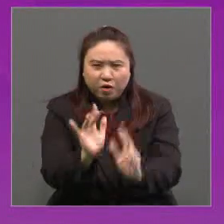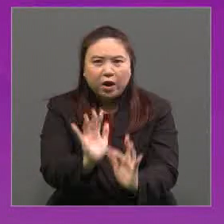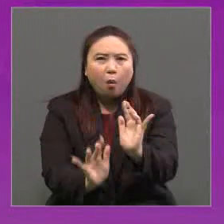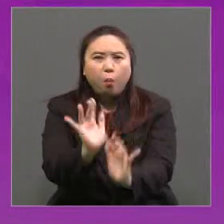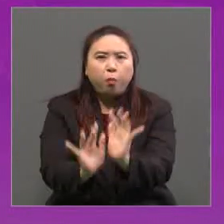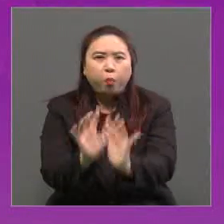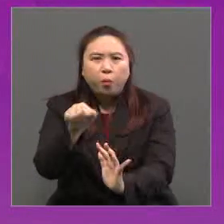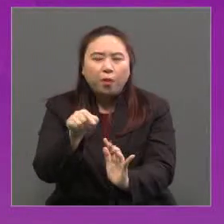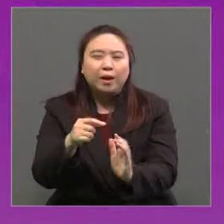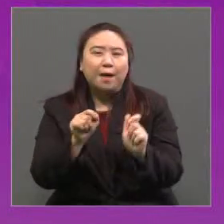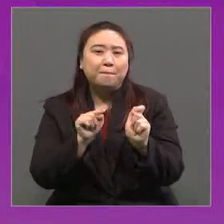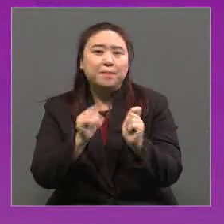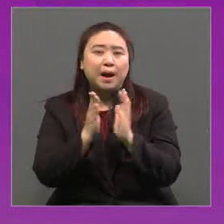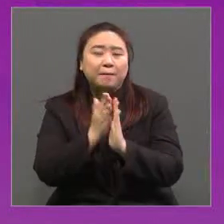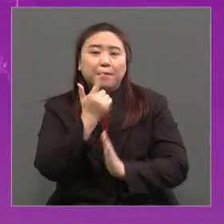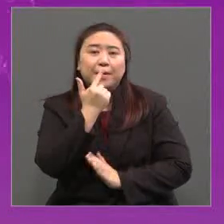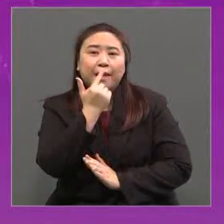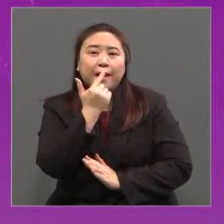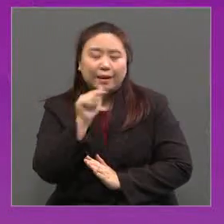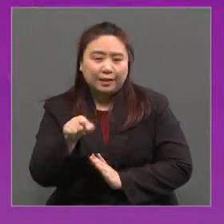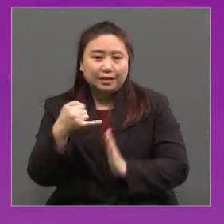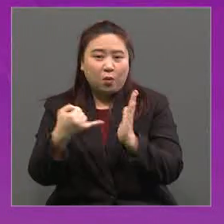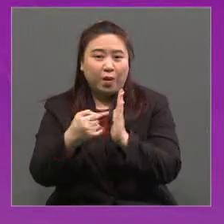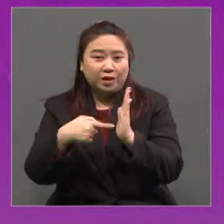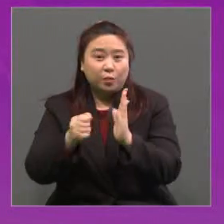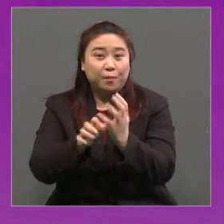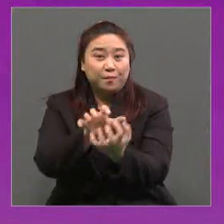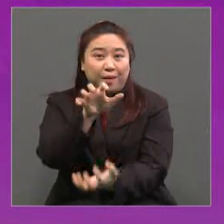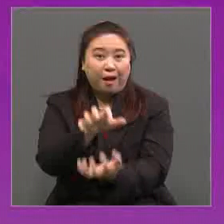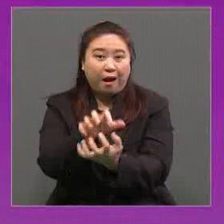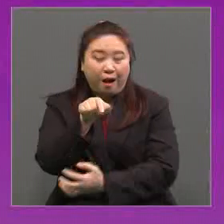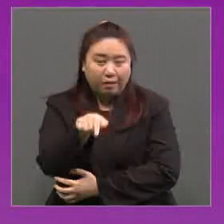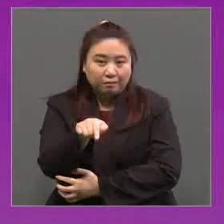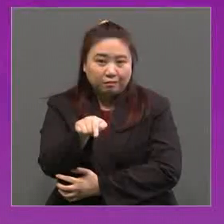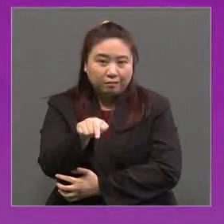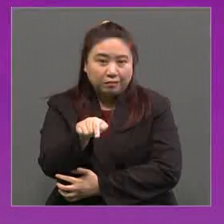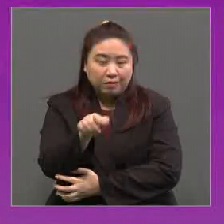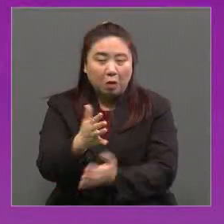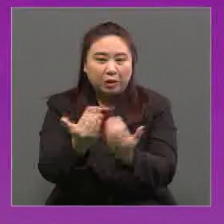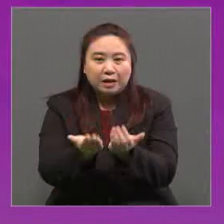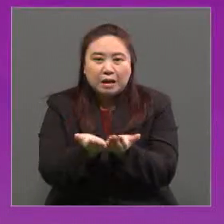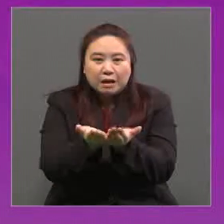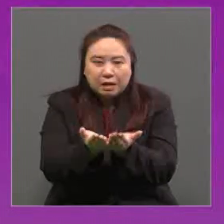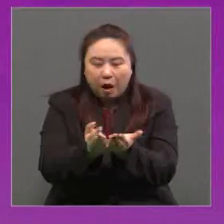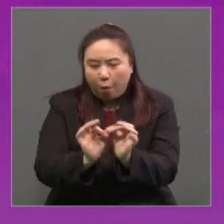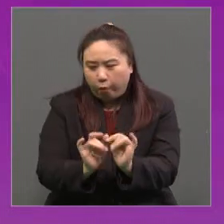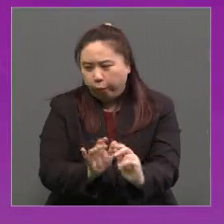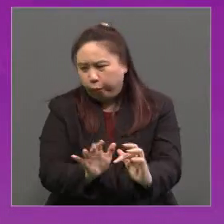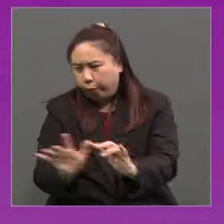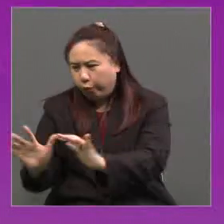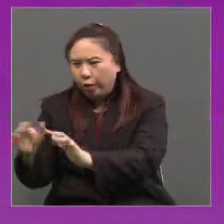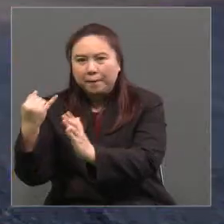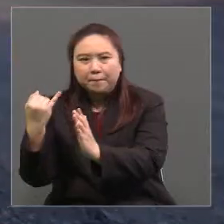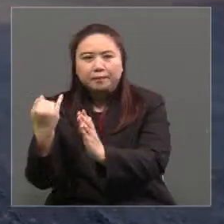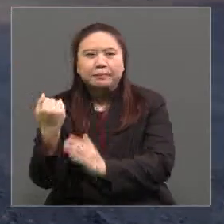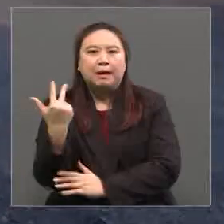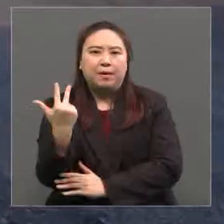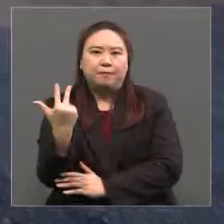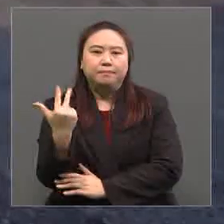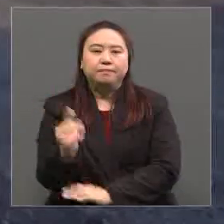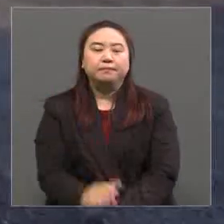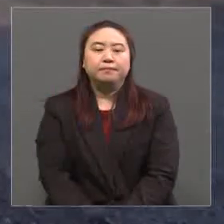ส่วนที่จังหวัดสมุทรปราการครับเกิดเหตุเรือระเบิดนะครับและเพลิงไหม้ที่บริเวณท่าเรือที่อำเภอพระประแดงจังหวัดสมุทรปราการนะครับ